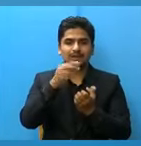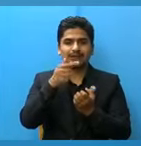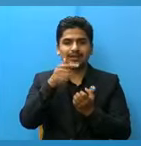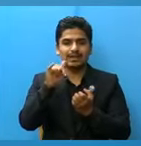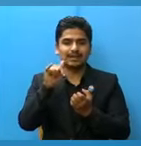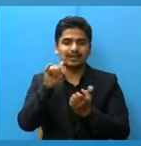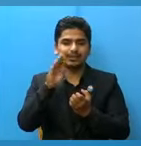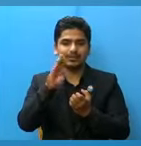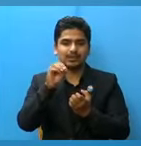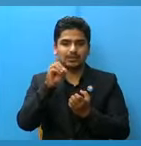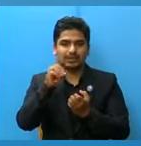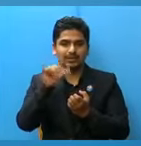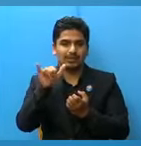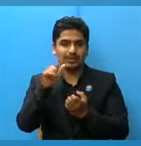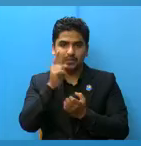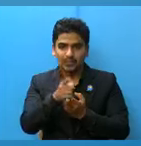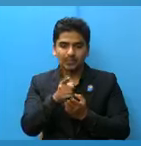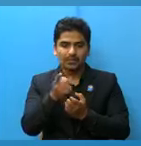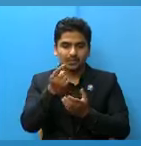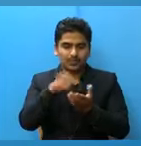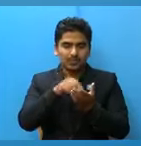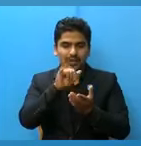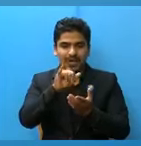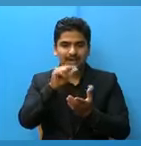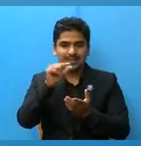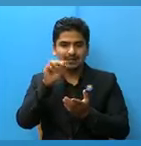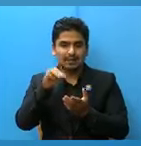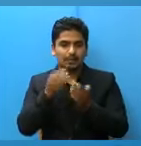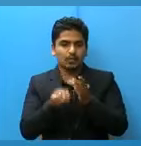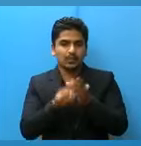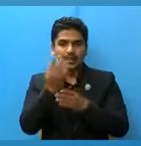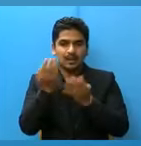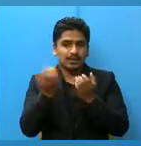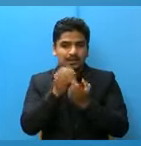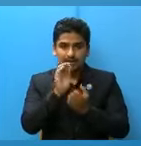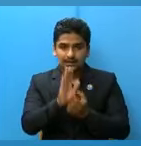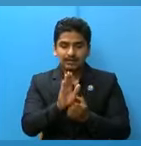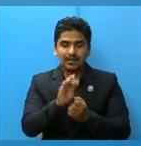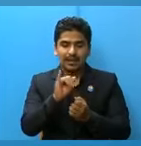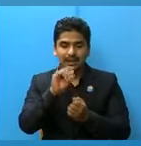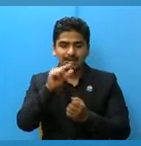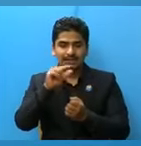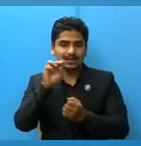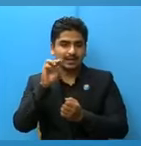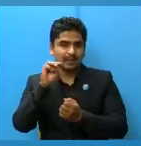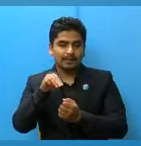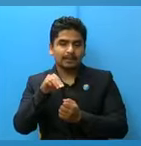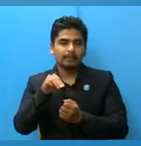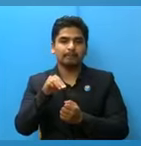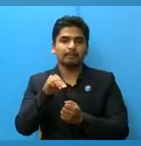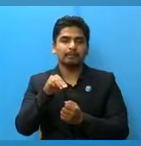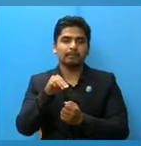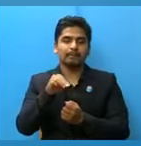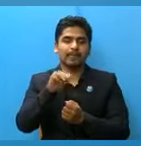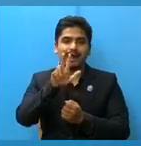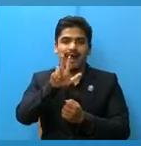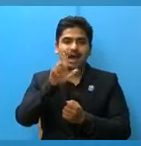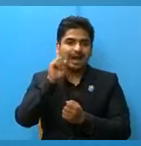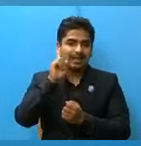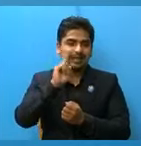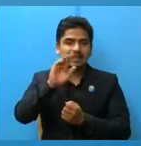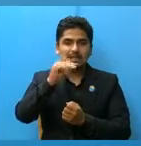रहा है शुरु मां IGM प्रूडिस्ट गर्दा चा शुरु IGM चाहि आख दिन